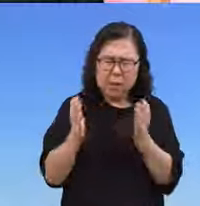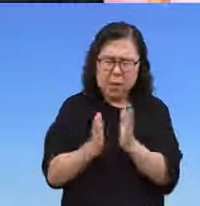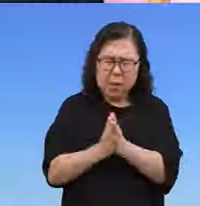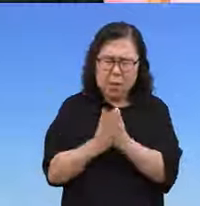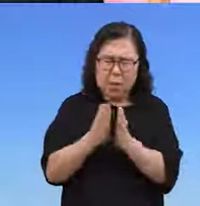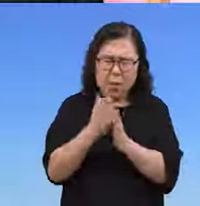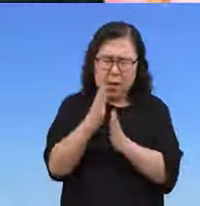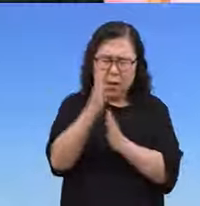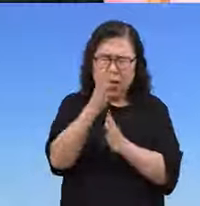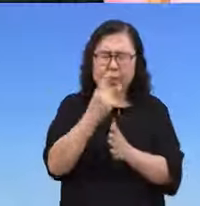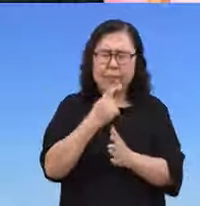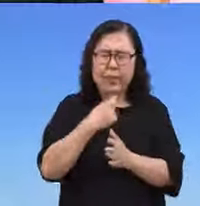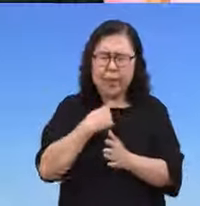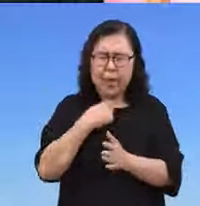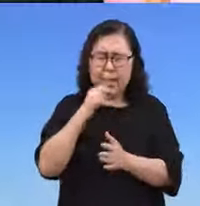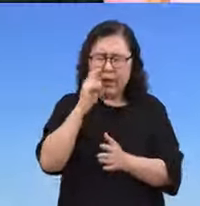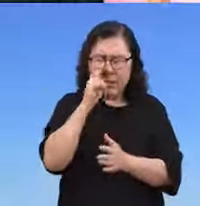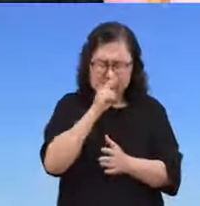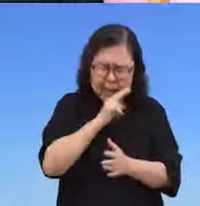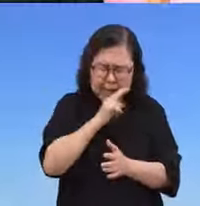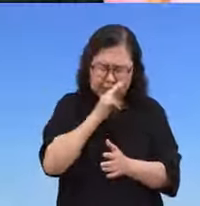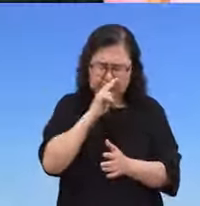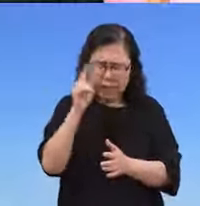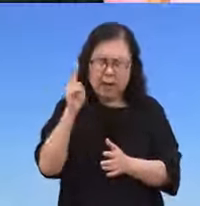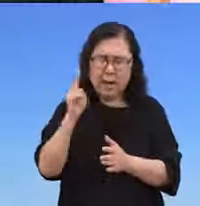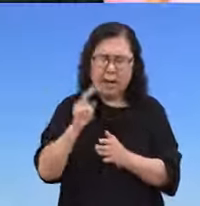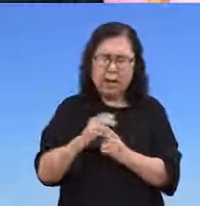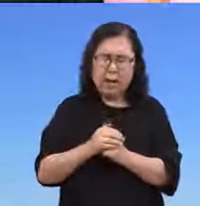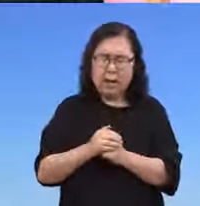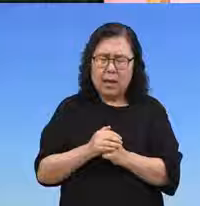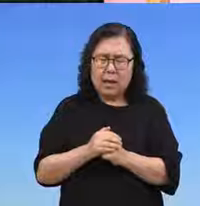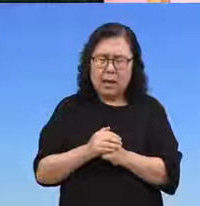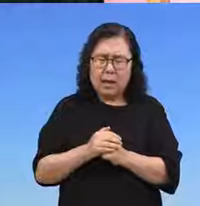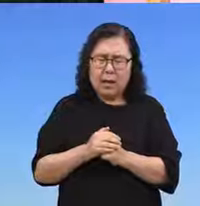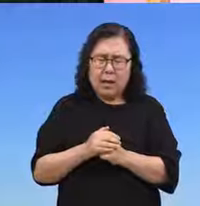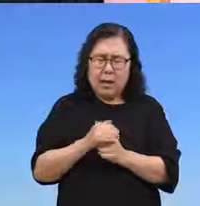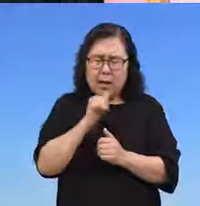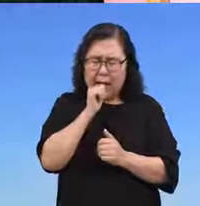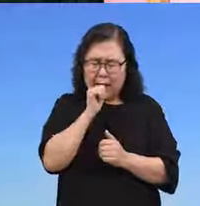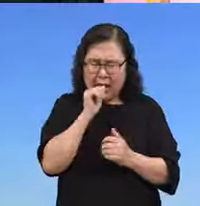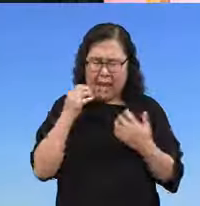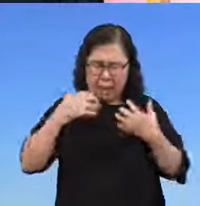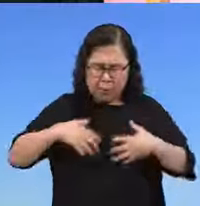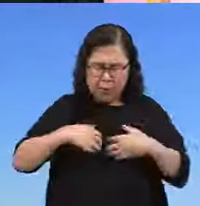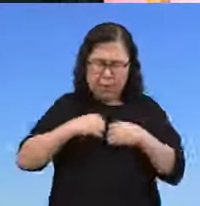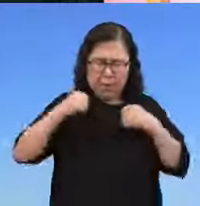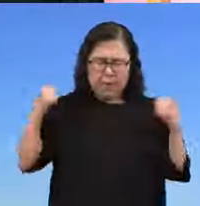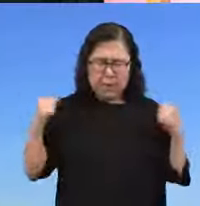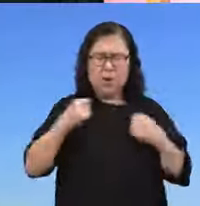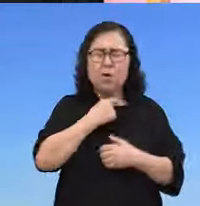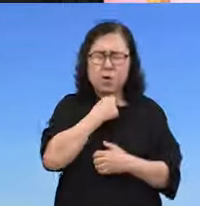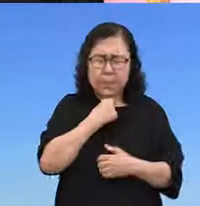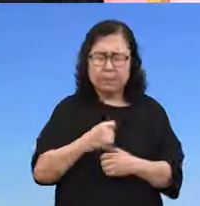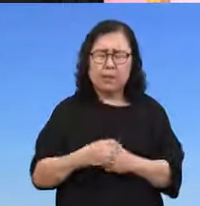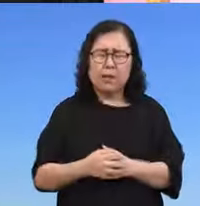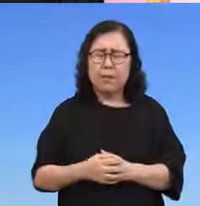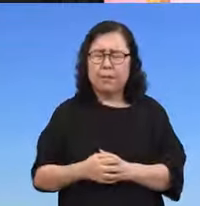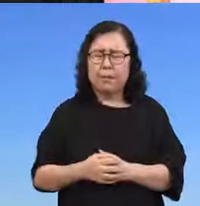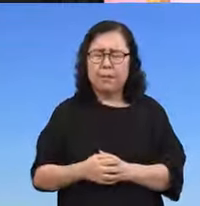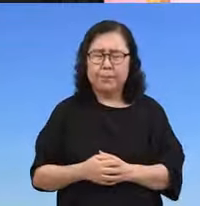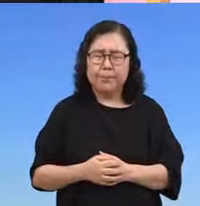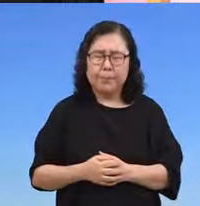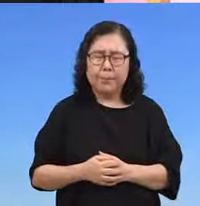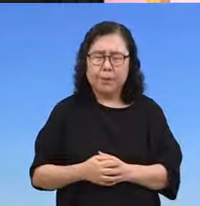화려한 사울왕의 갑옷으로 지장해 있던 그 모든 아버지 사울왕의 갑옷을 벗겨버리기를 원합니다.